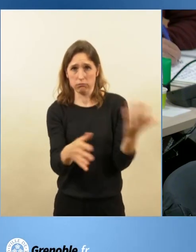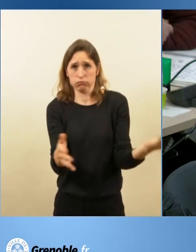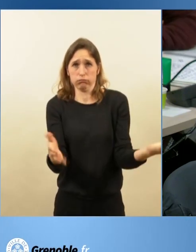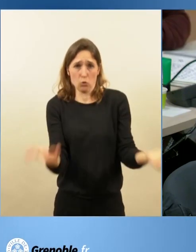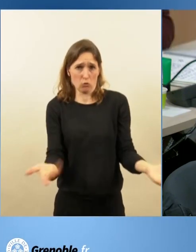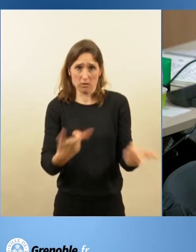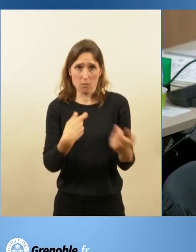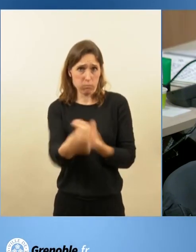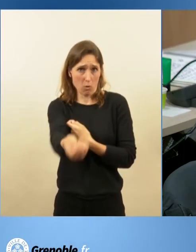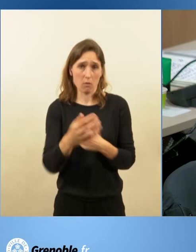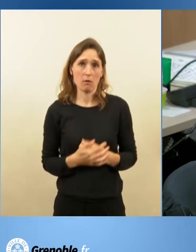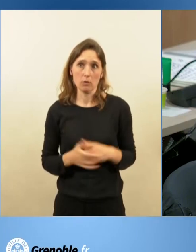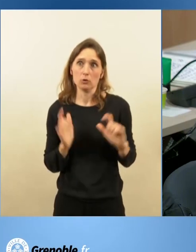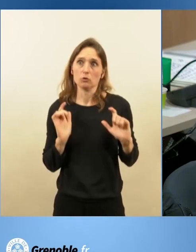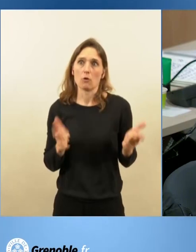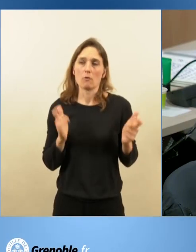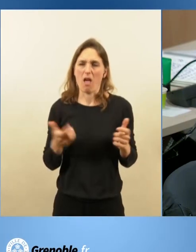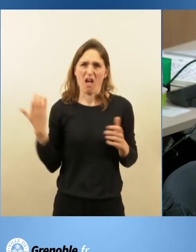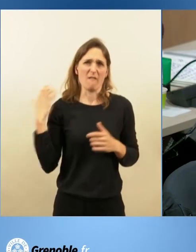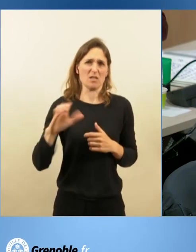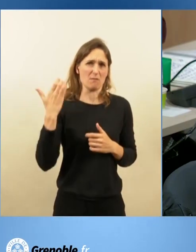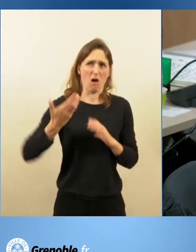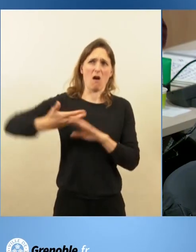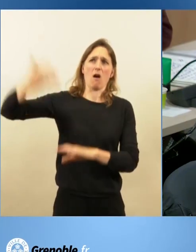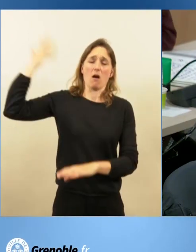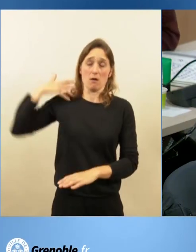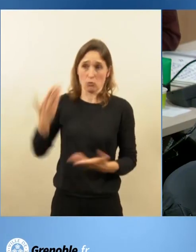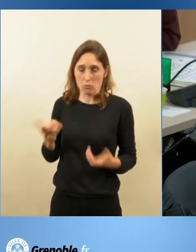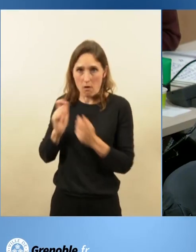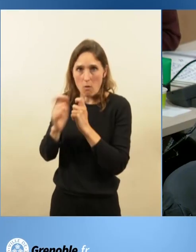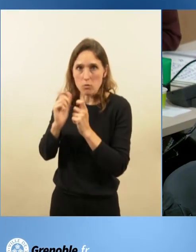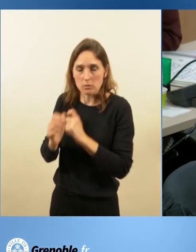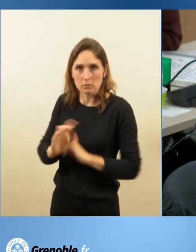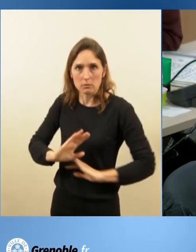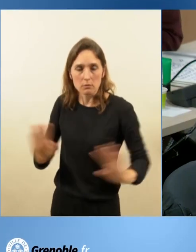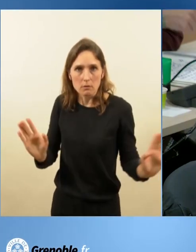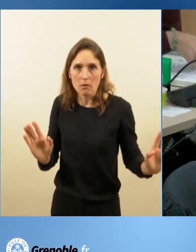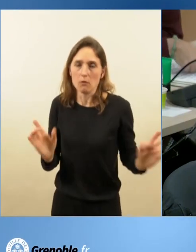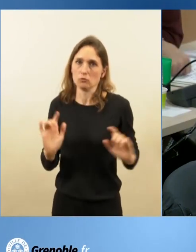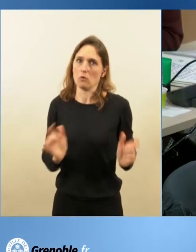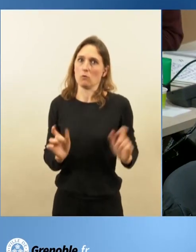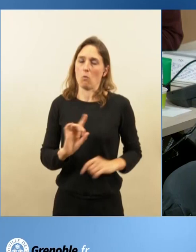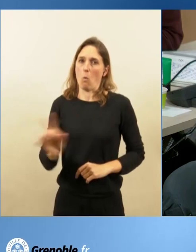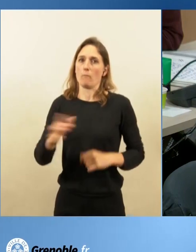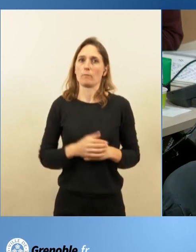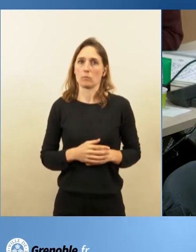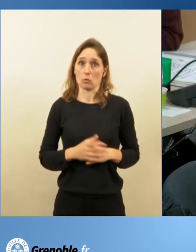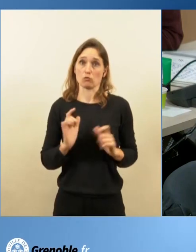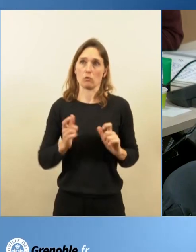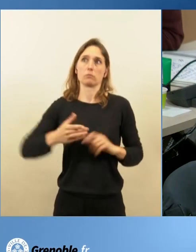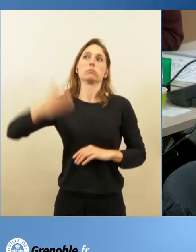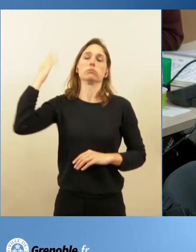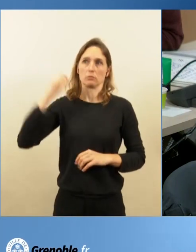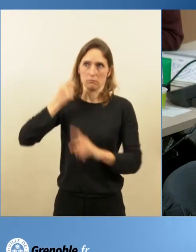à rembourser de tels investissements aujourd'hui s'ils avaient été engagés donc heureusement que nous nous sommes mobilisés à l'époque